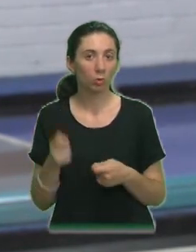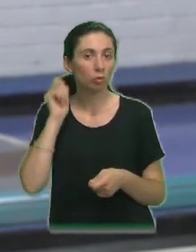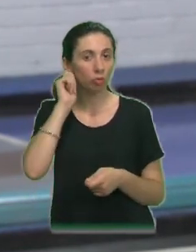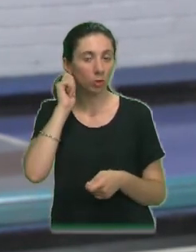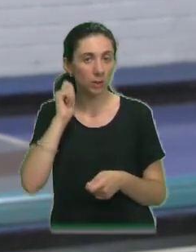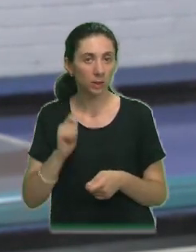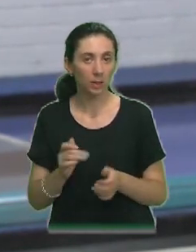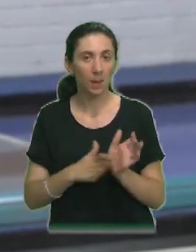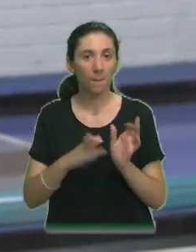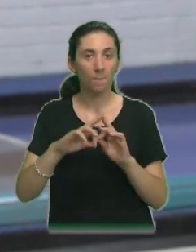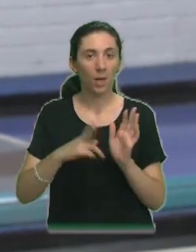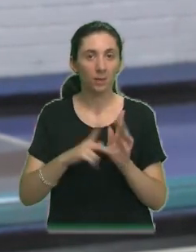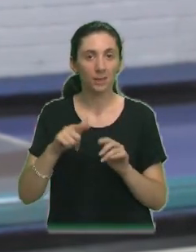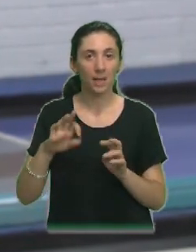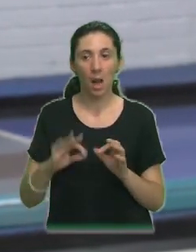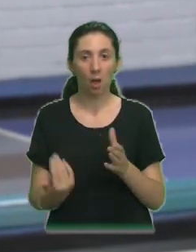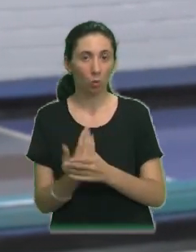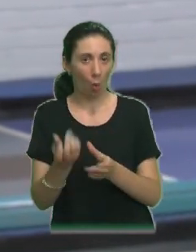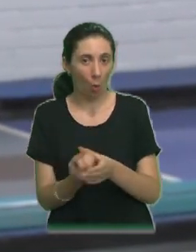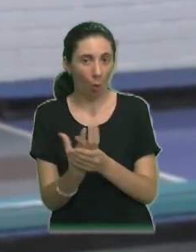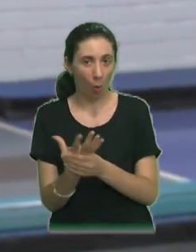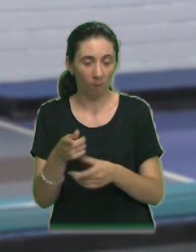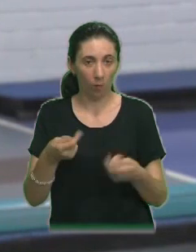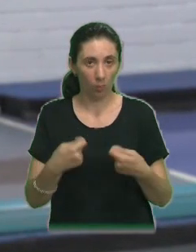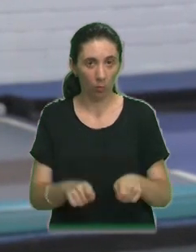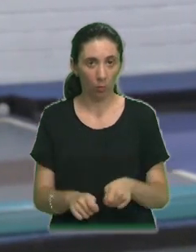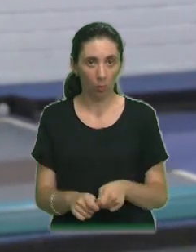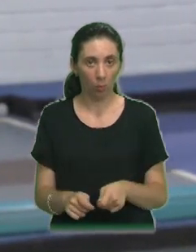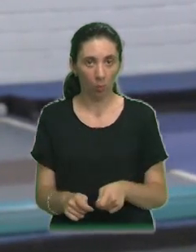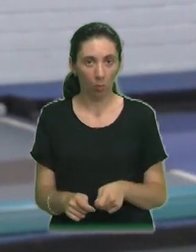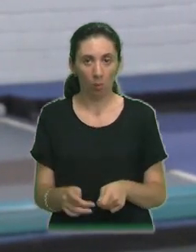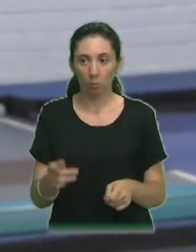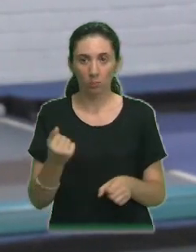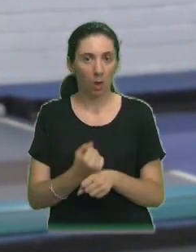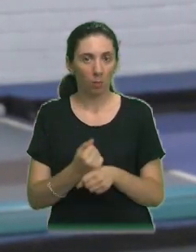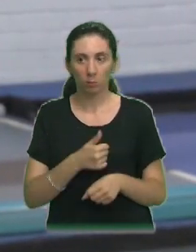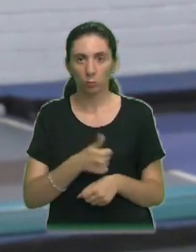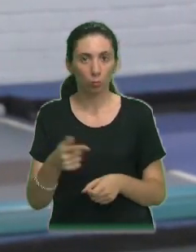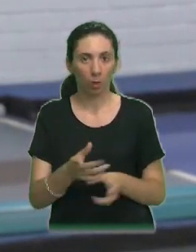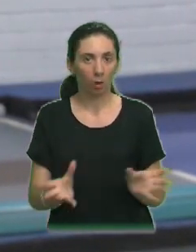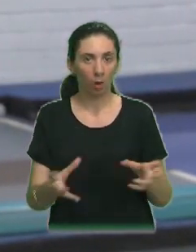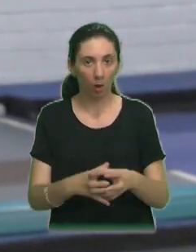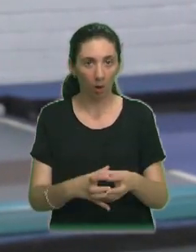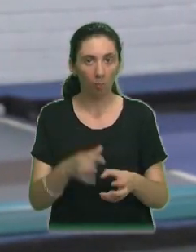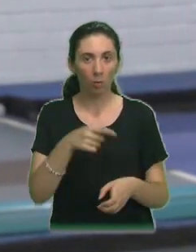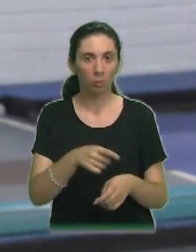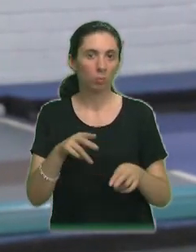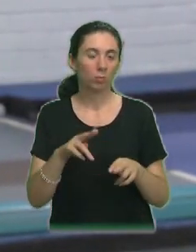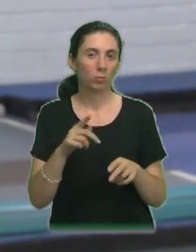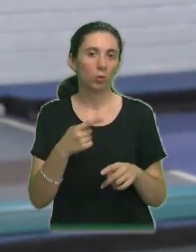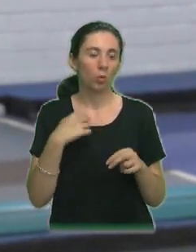ženski, Mantinela, novo osnovani, i se stvorila fantastična ekipa i tamo sam ostala zbog